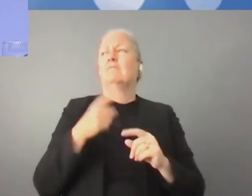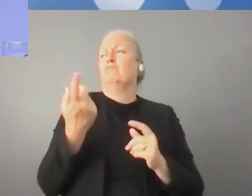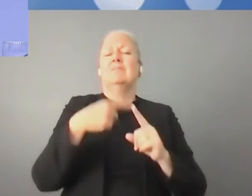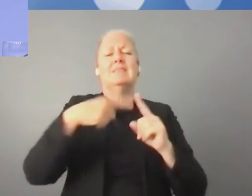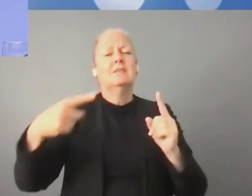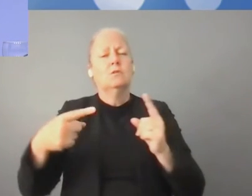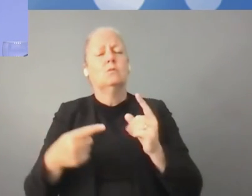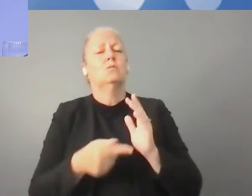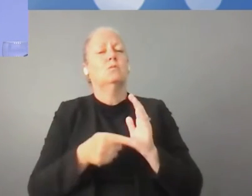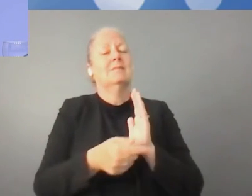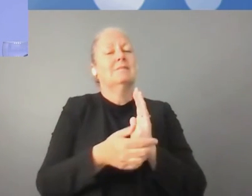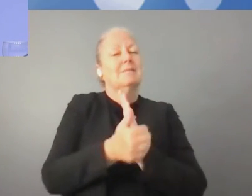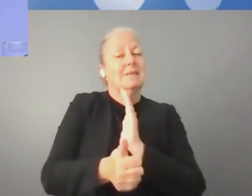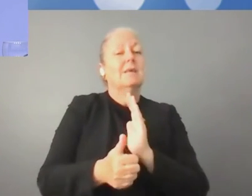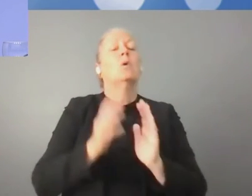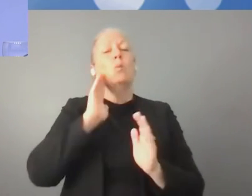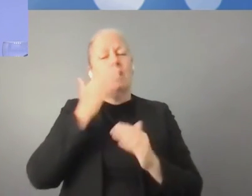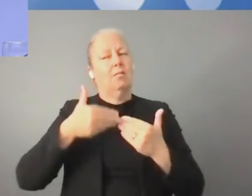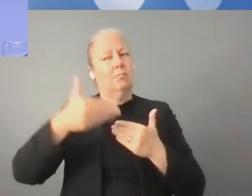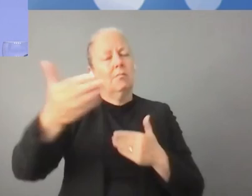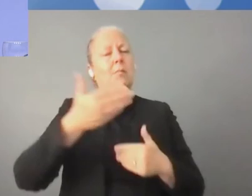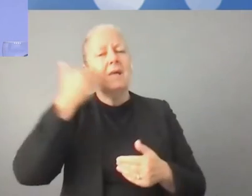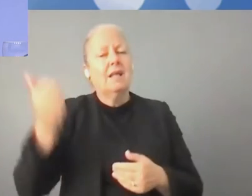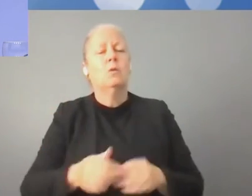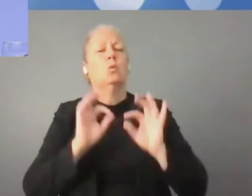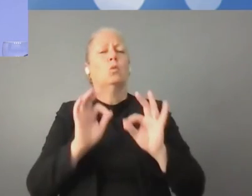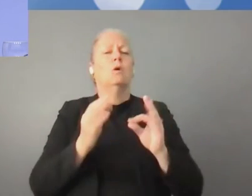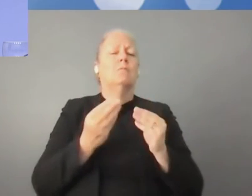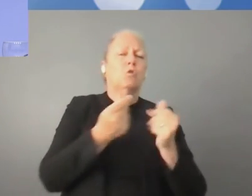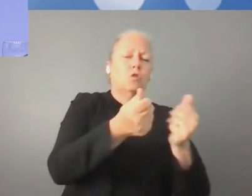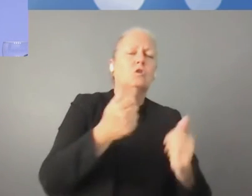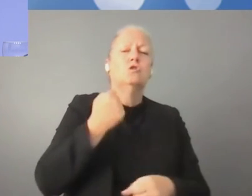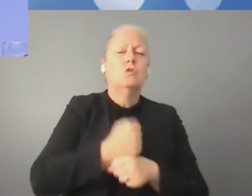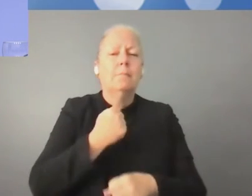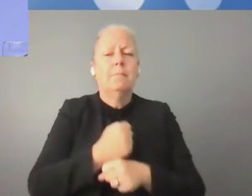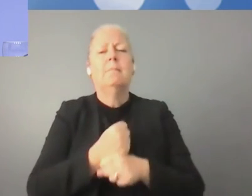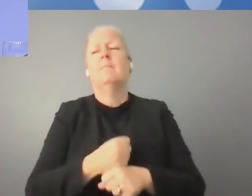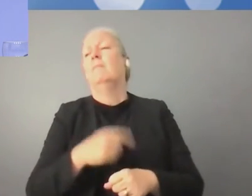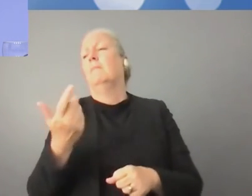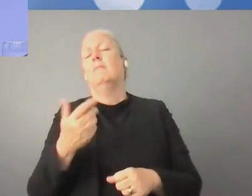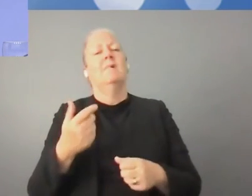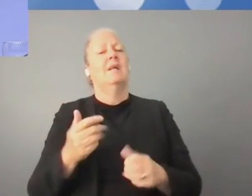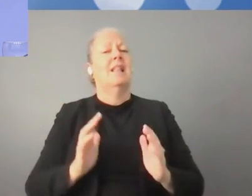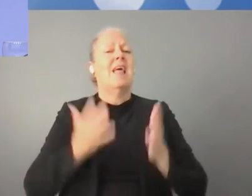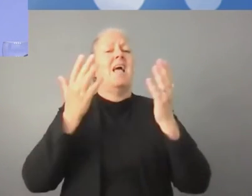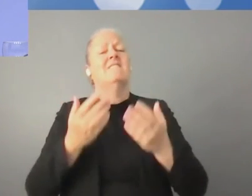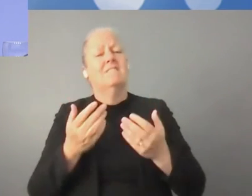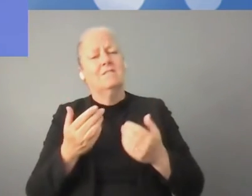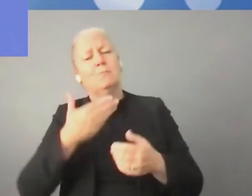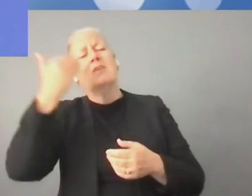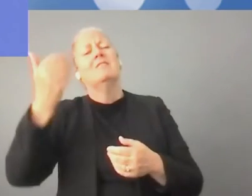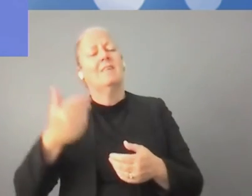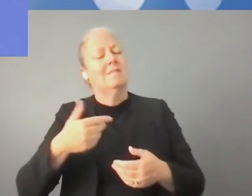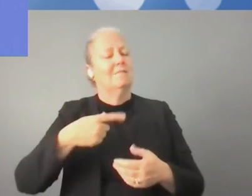оказали финансовую поддержку технические единороги, и мы верим, что,